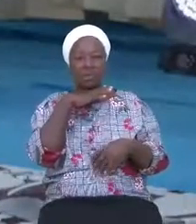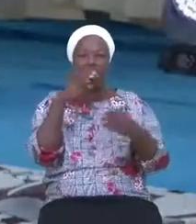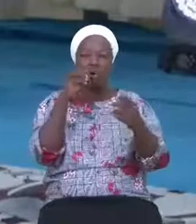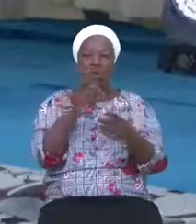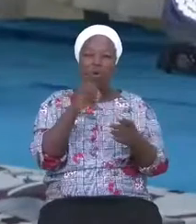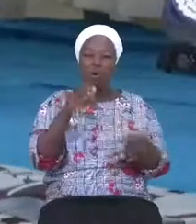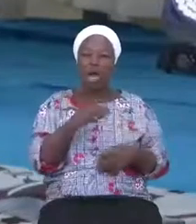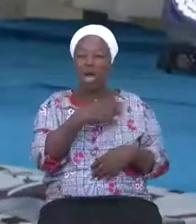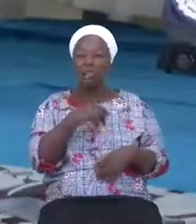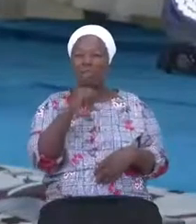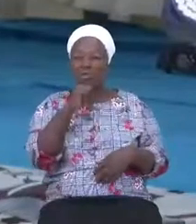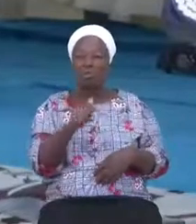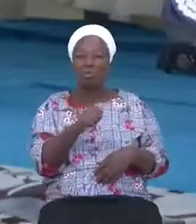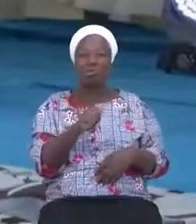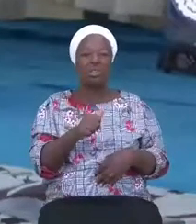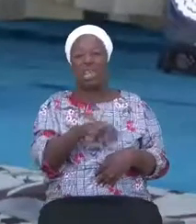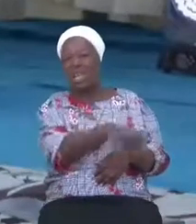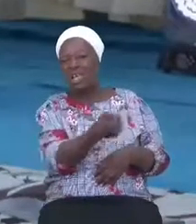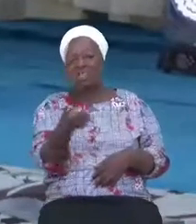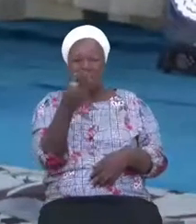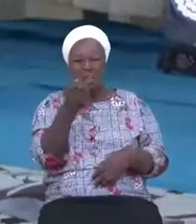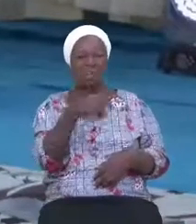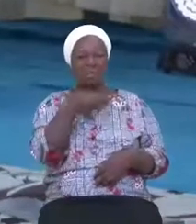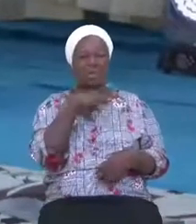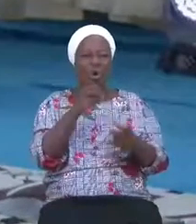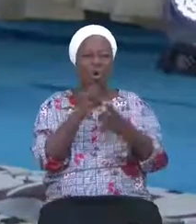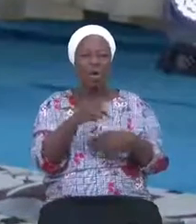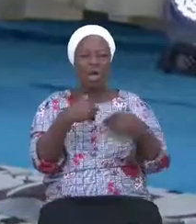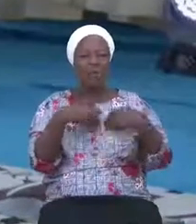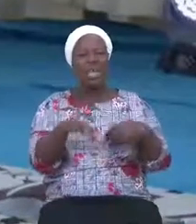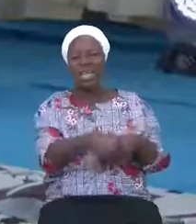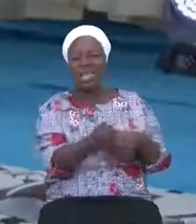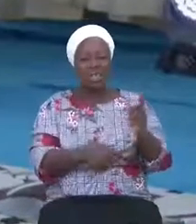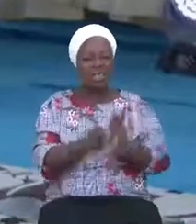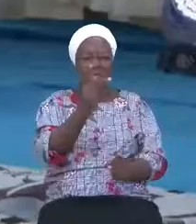ni ride, ni rien de semblable,